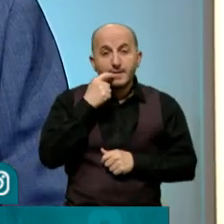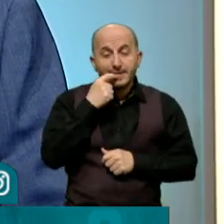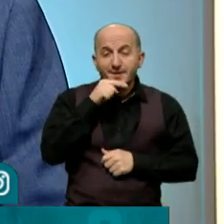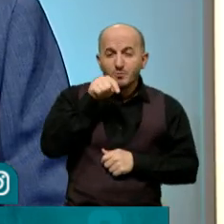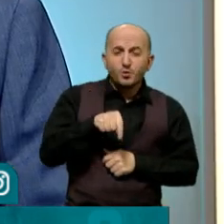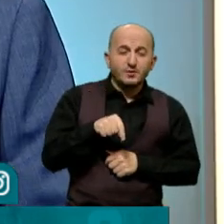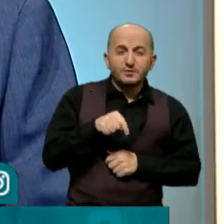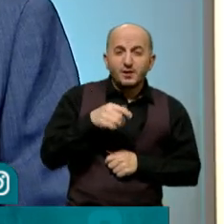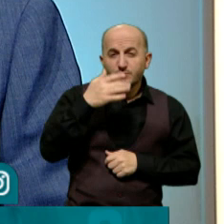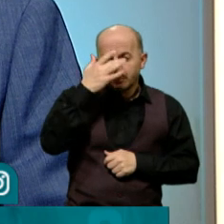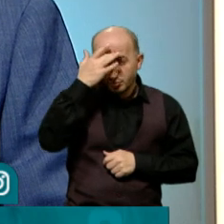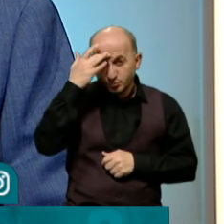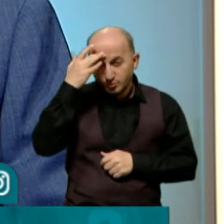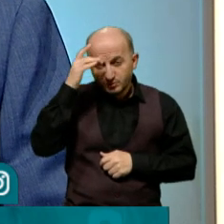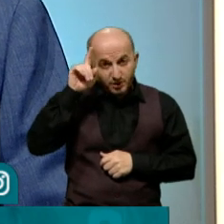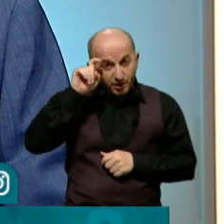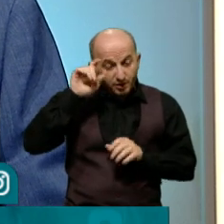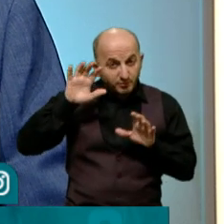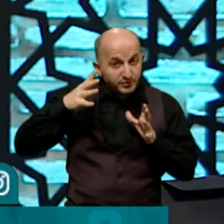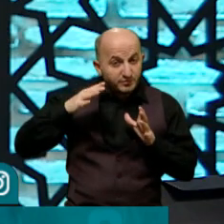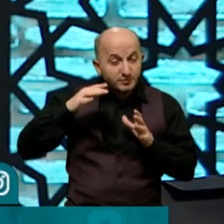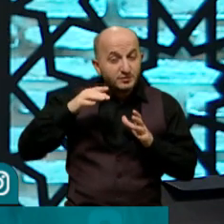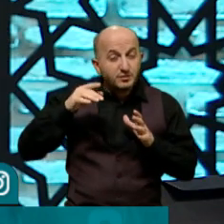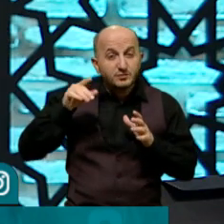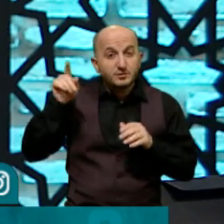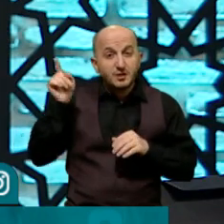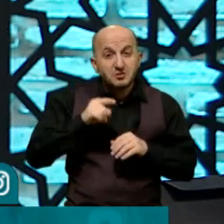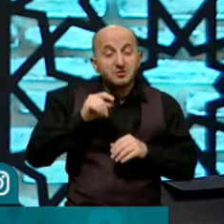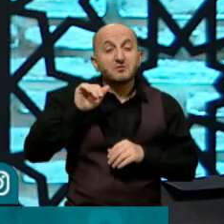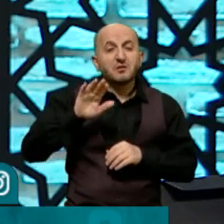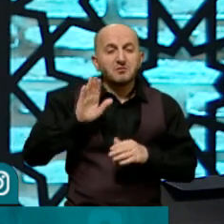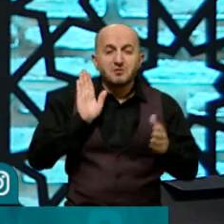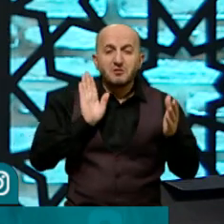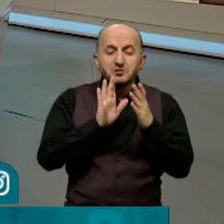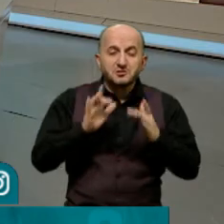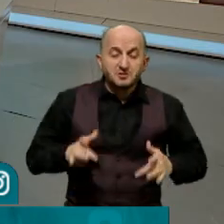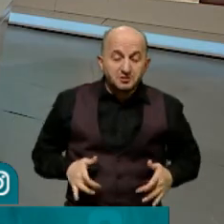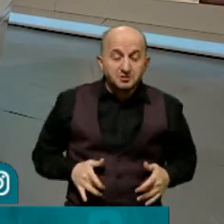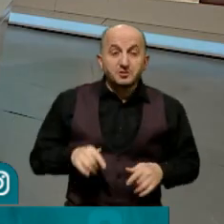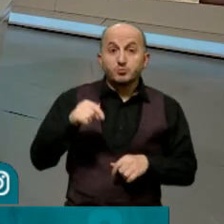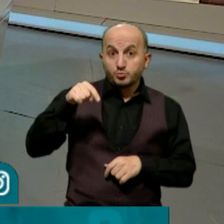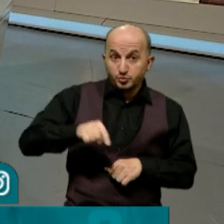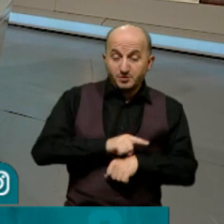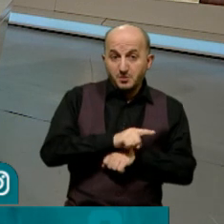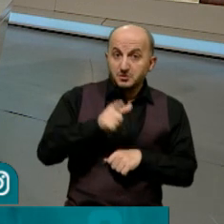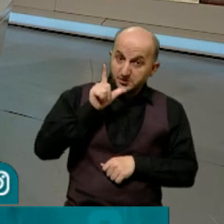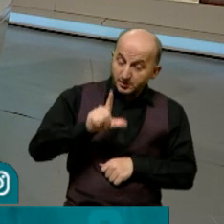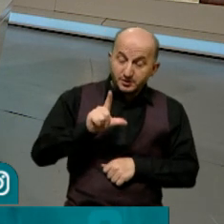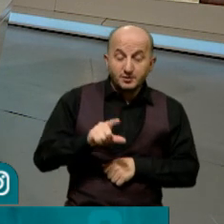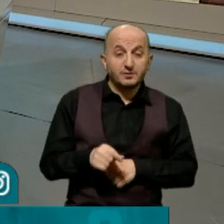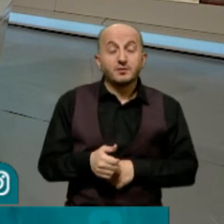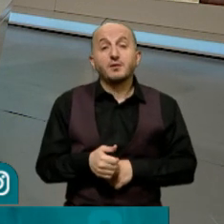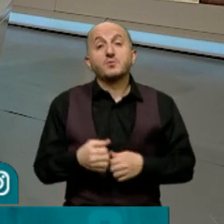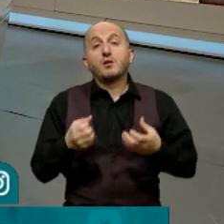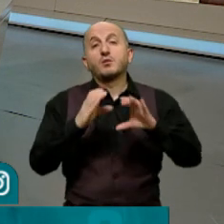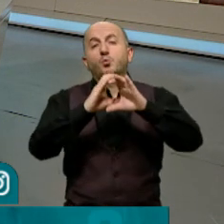buradaki meçhuliyet akdi ifsad edecek boyutta değildir. Karşılıklı rızadır, çağın gerekleridir. Adam şimdi bir